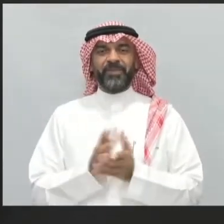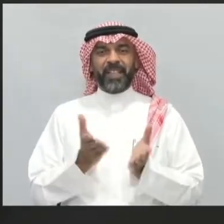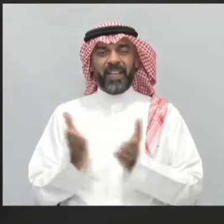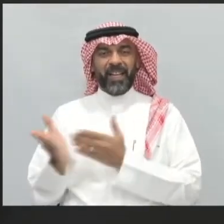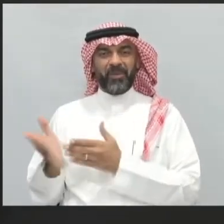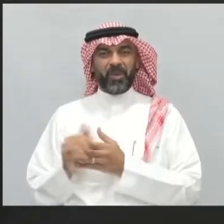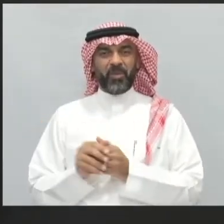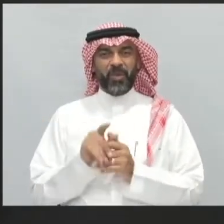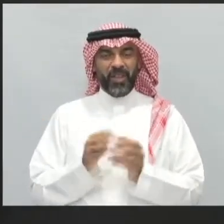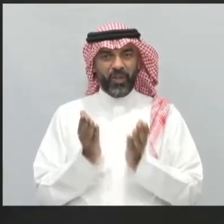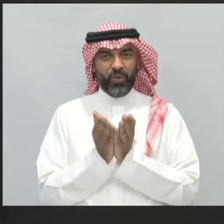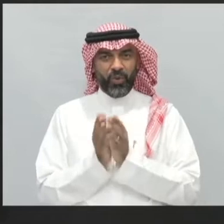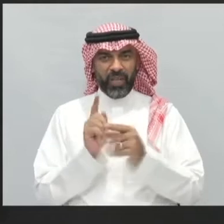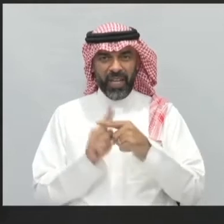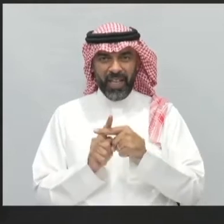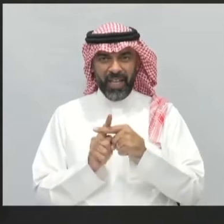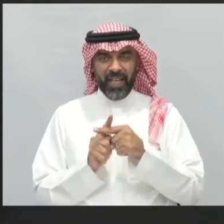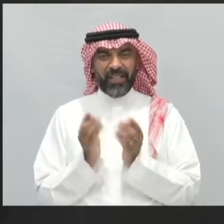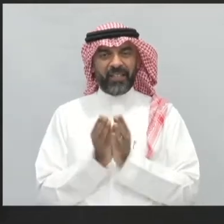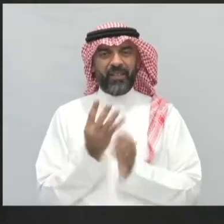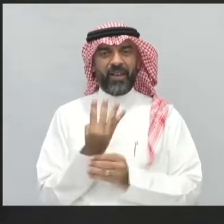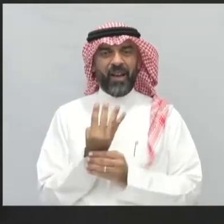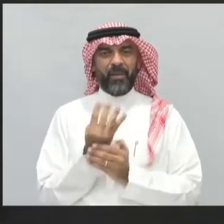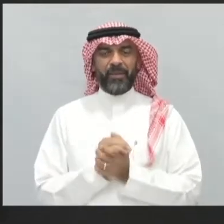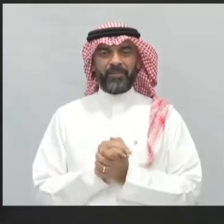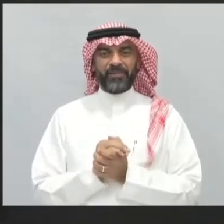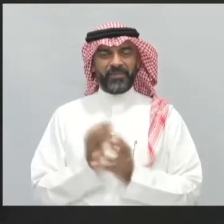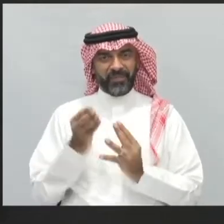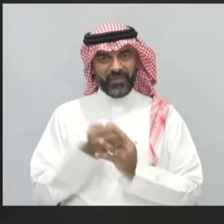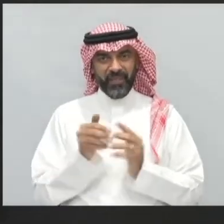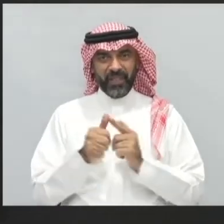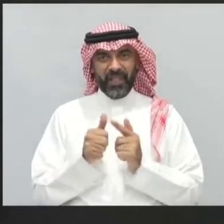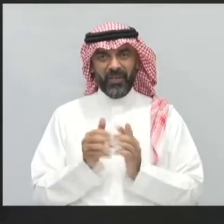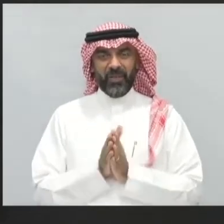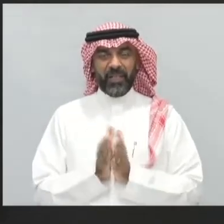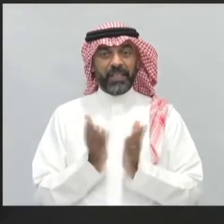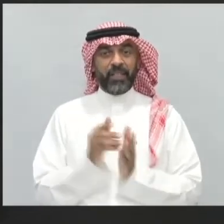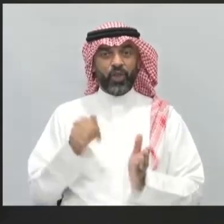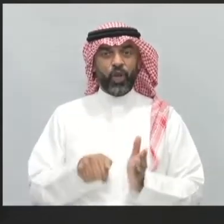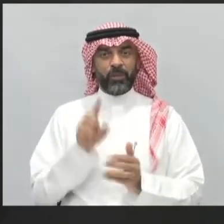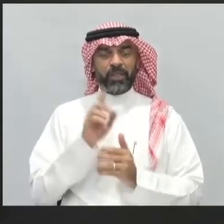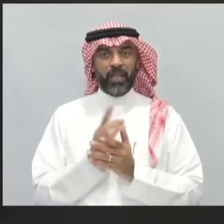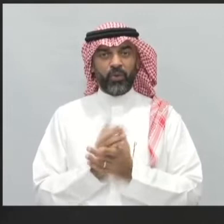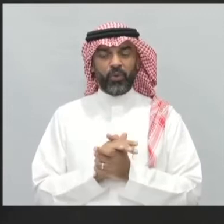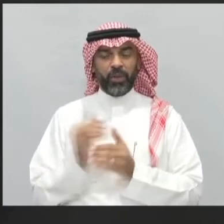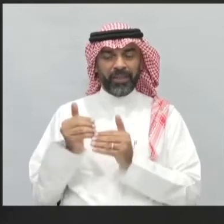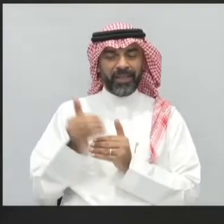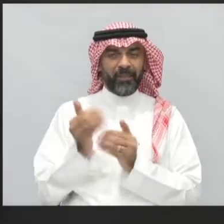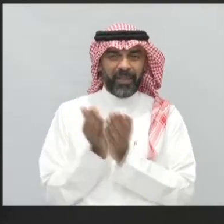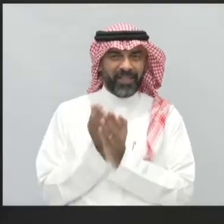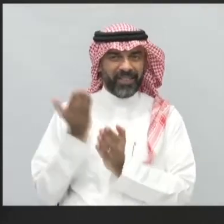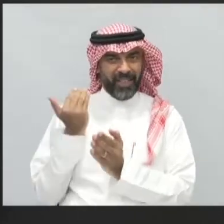ضمن سلسله دروس الرياضيات الصف الرابع الفصل الدراسي الاول درس اليوم راح يكون استكمالا